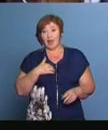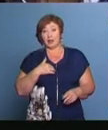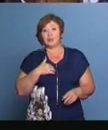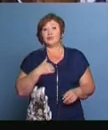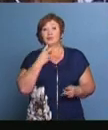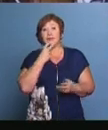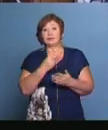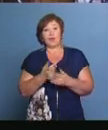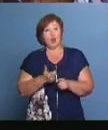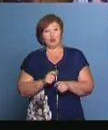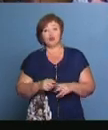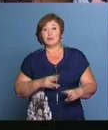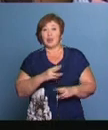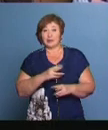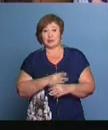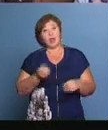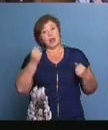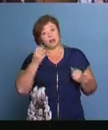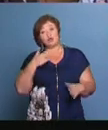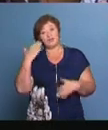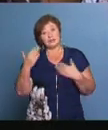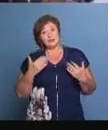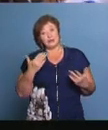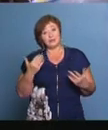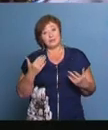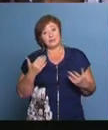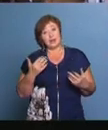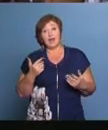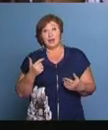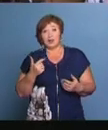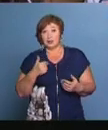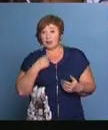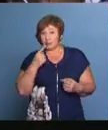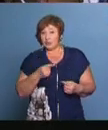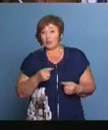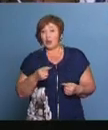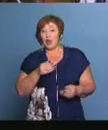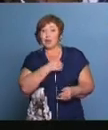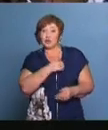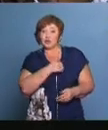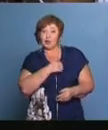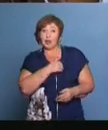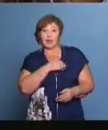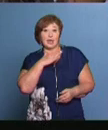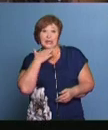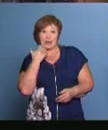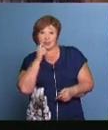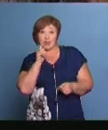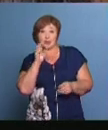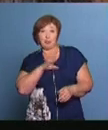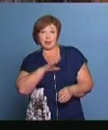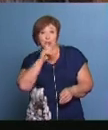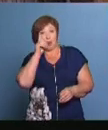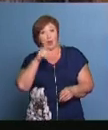Очень легкие. Хорошие, веселые. Кстати, я выбрала щенка, потому что я не хотела быть